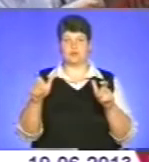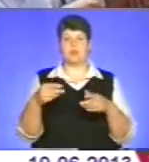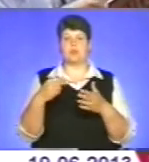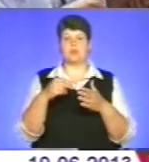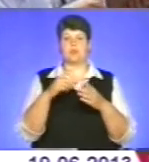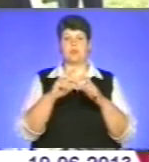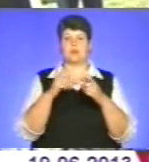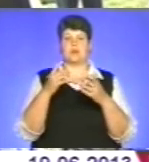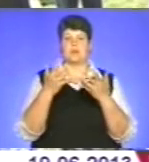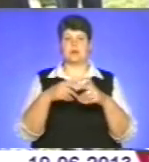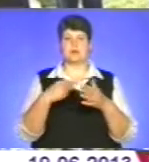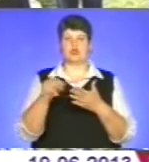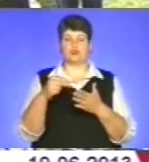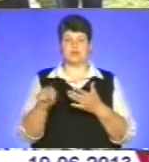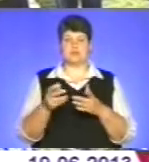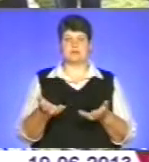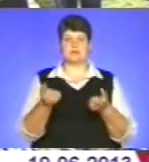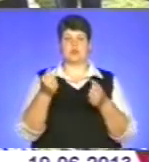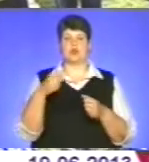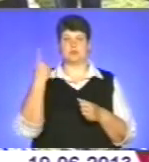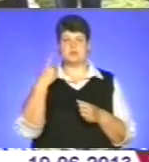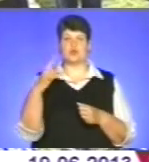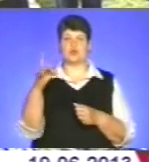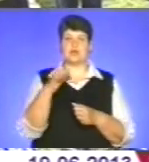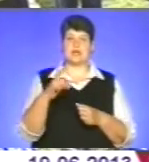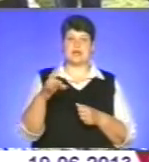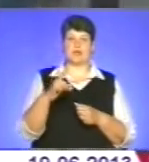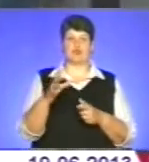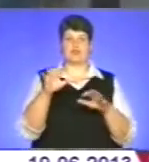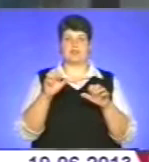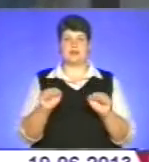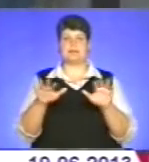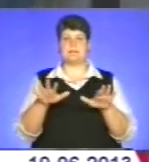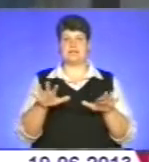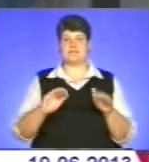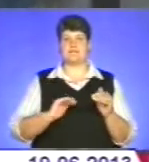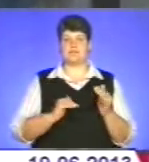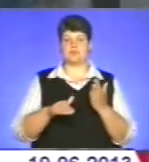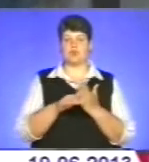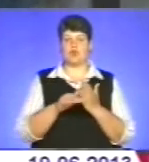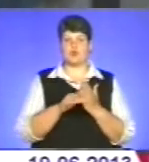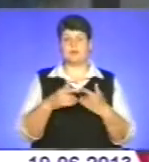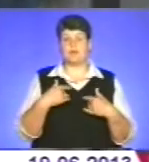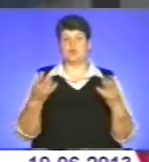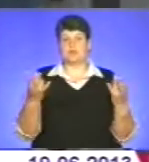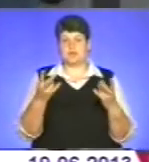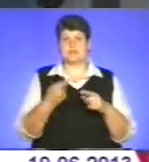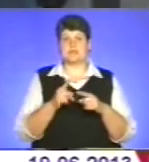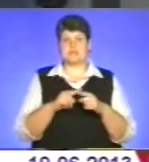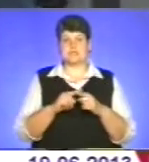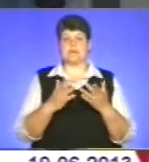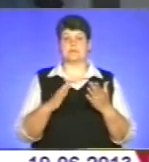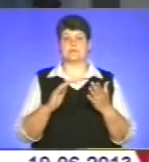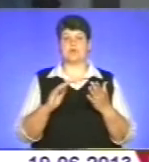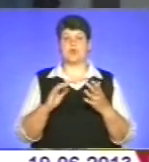завдяки підтримці обласної і районної влади місцевим спонсорам. Нам дуже потрібно таке обладнання, тому що амбулаторія, дана